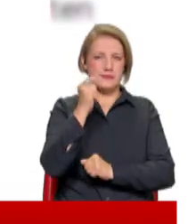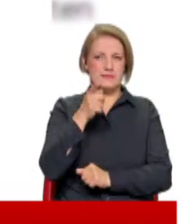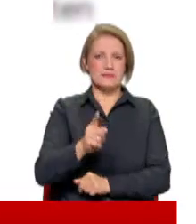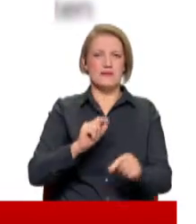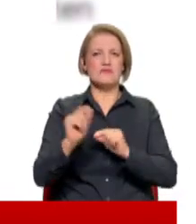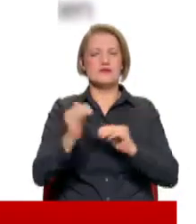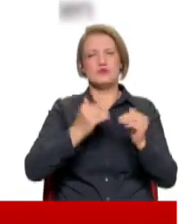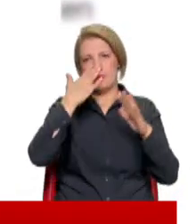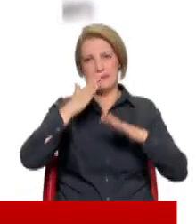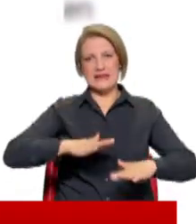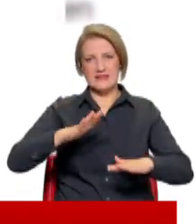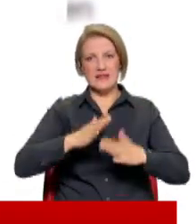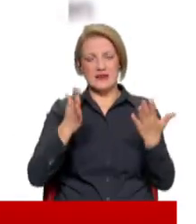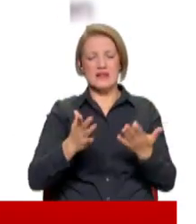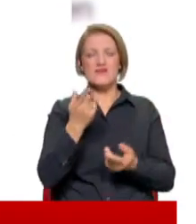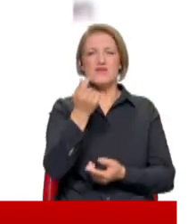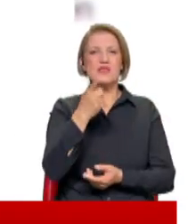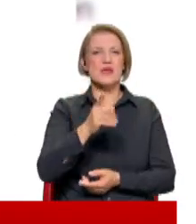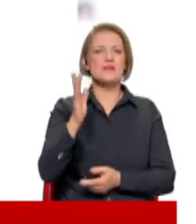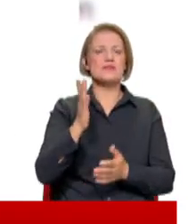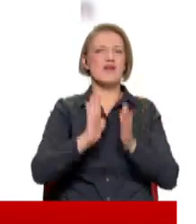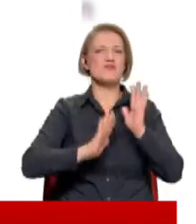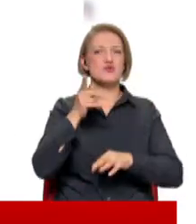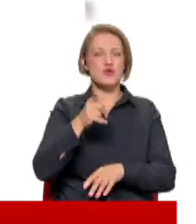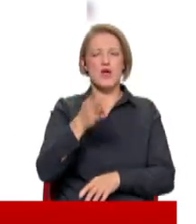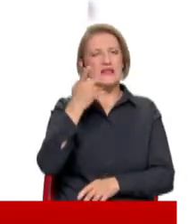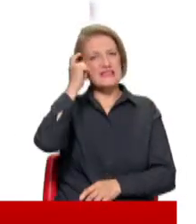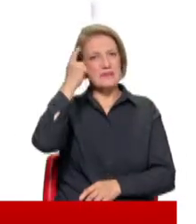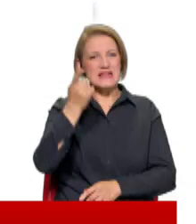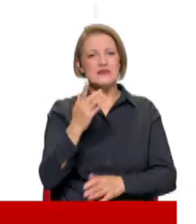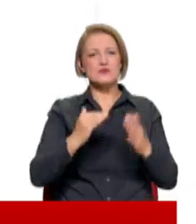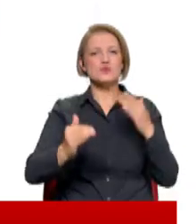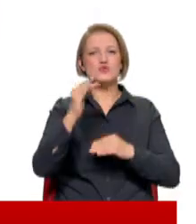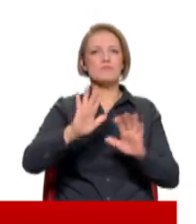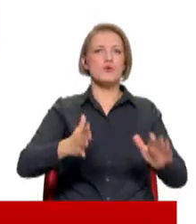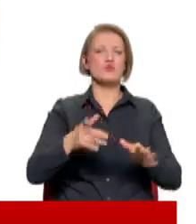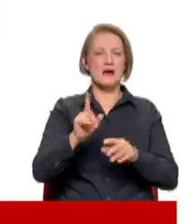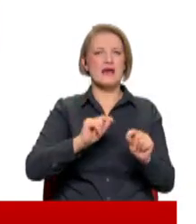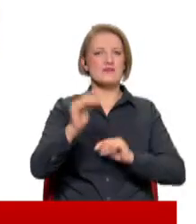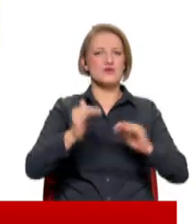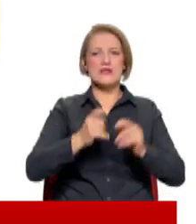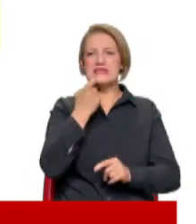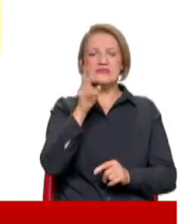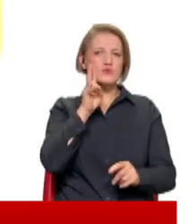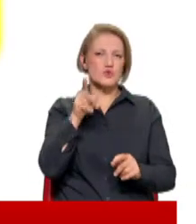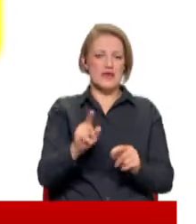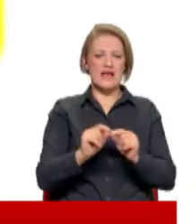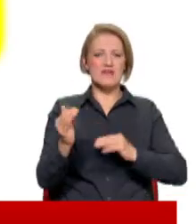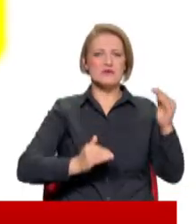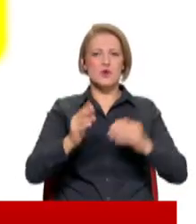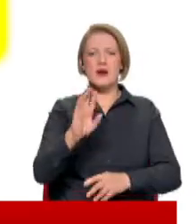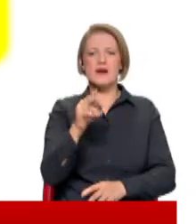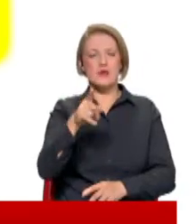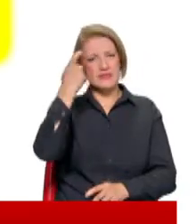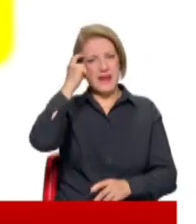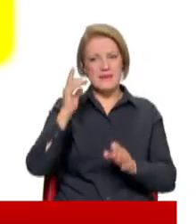etkisiyle enflasyon beklentilerinde ve fiyatlama davranışlarında öngörülerin üzerindeki bozulma, enflasyonun yıl sonunda enflasyon